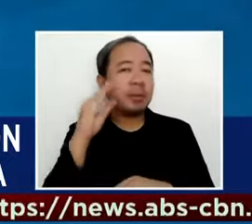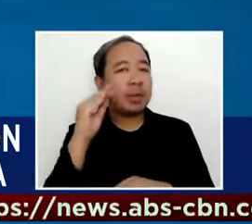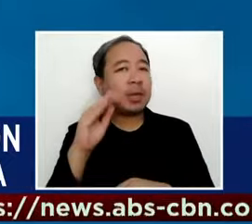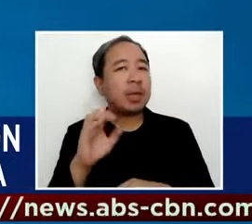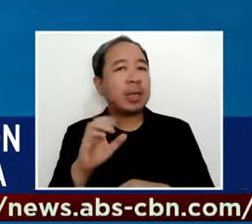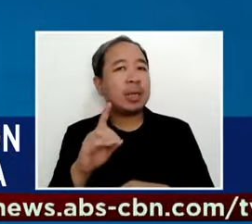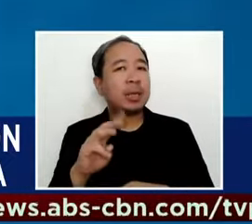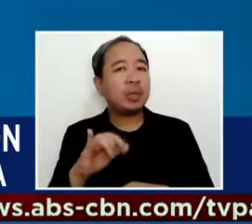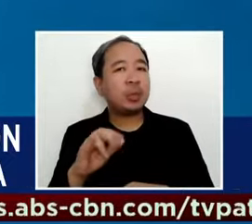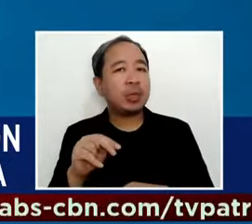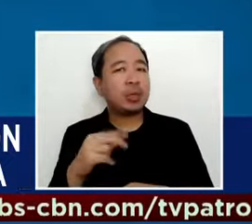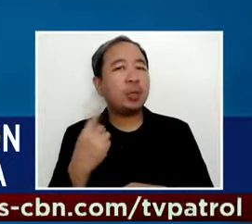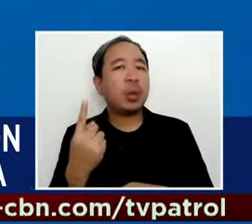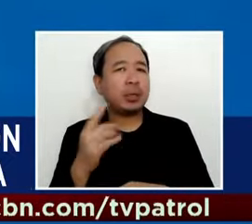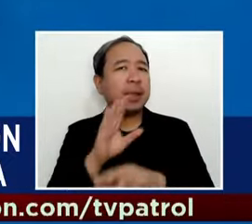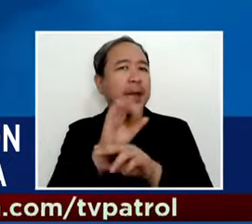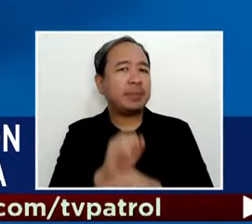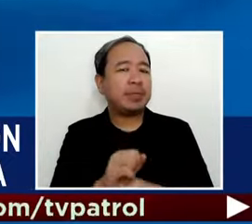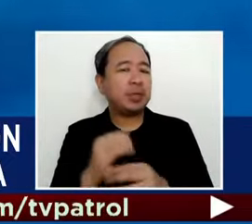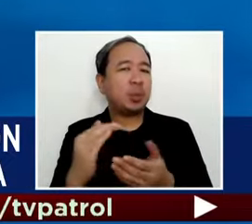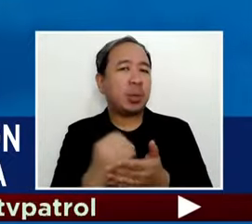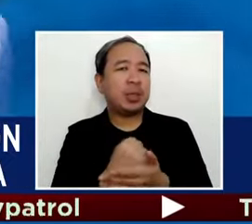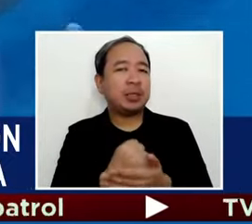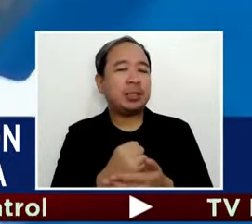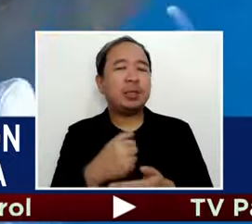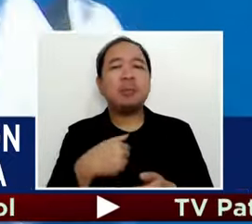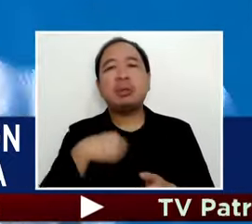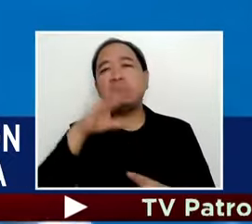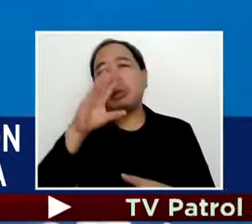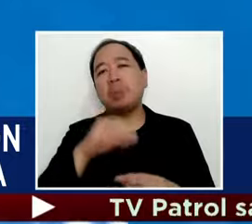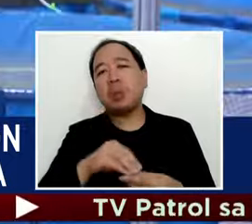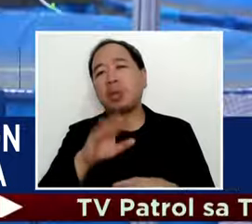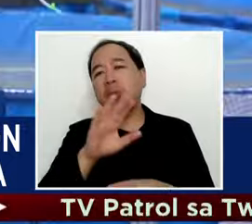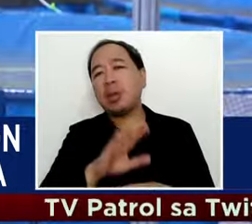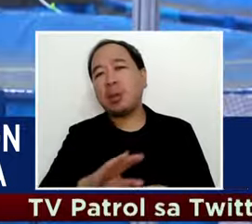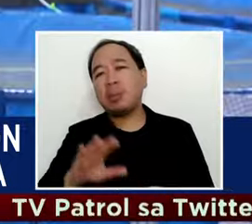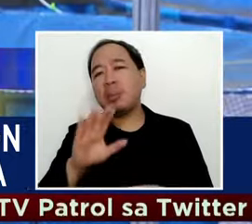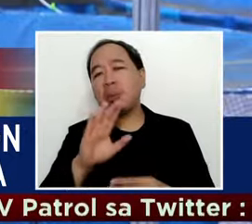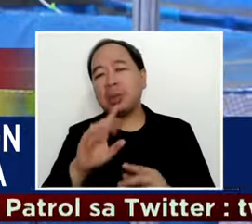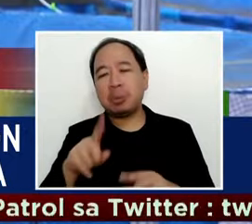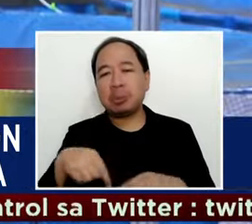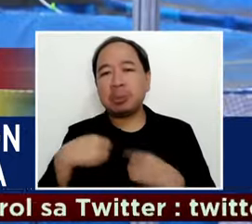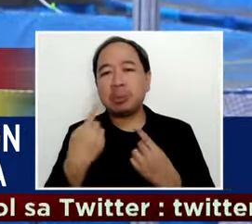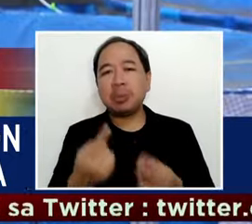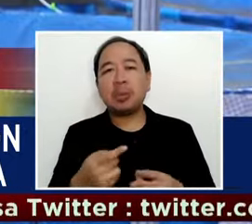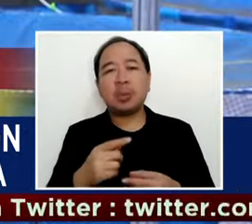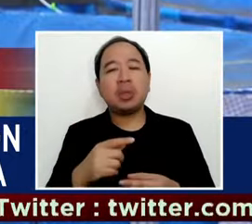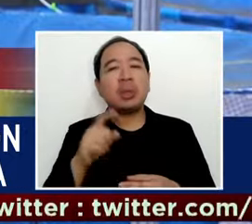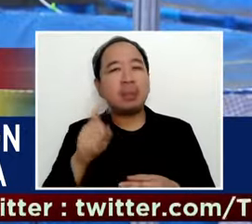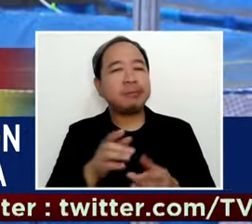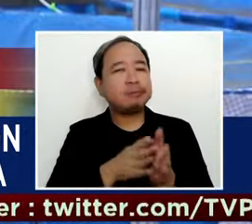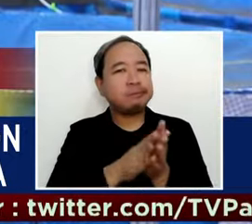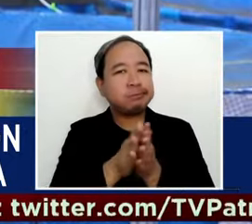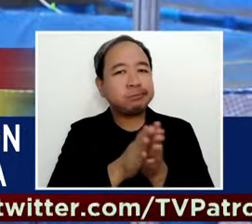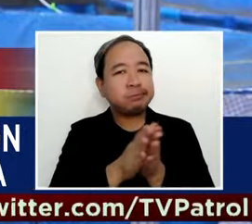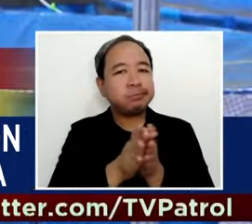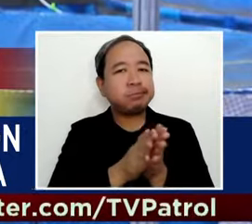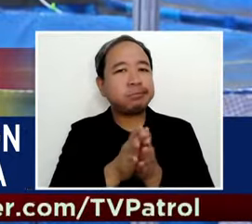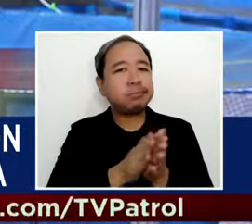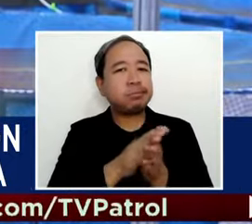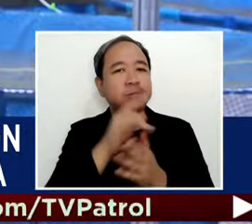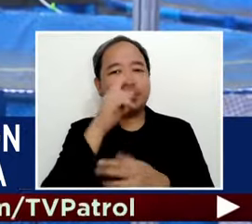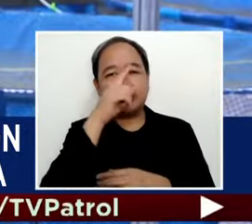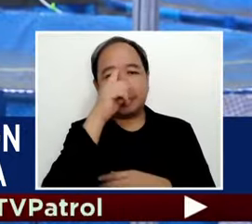mga hobbyist. I have around maybe 18 kois. Kailangan passionate ka regarding this hobby kasi it's